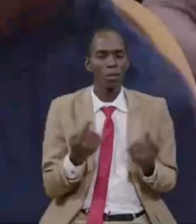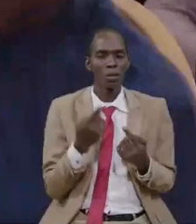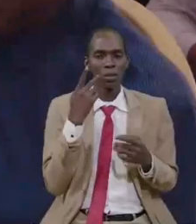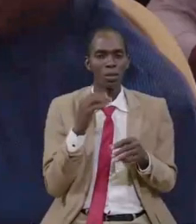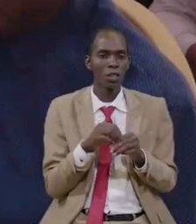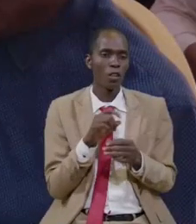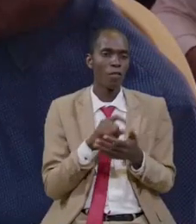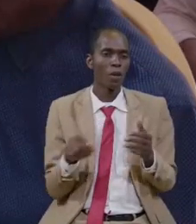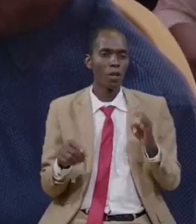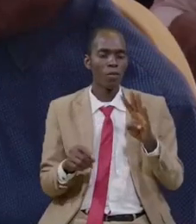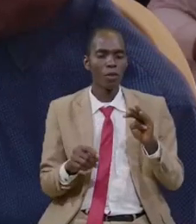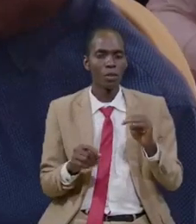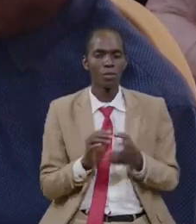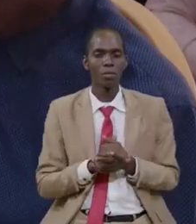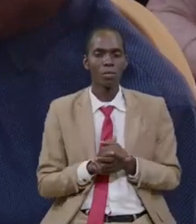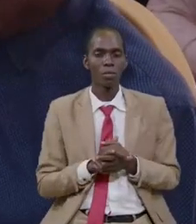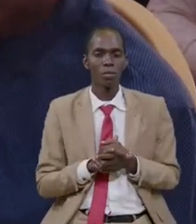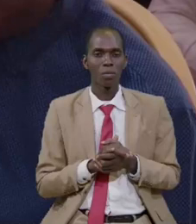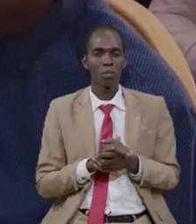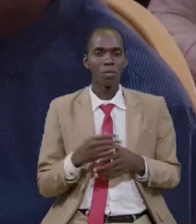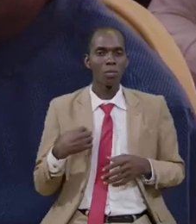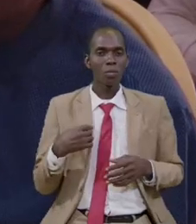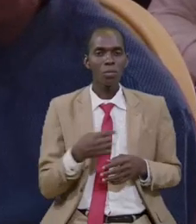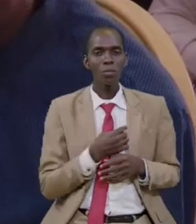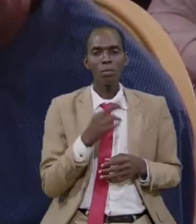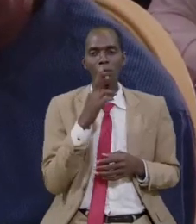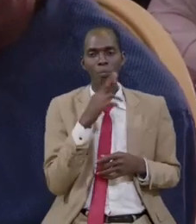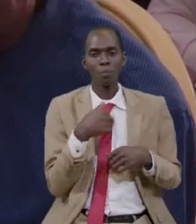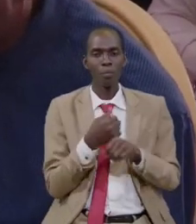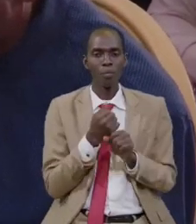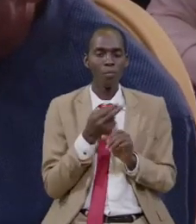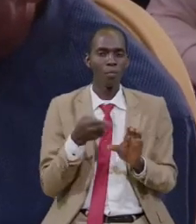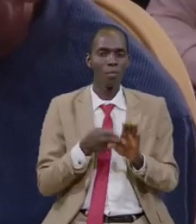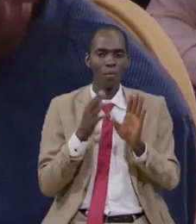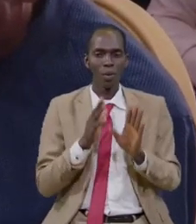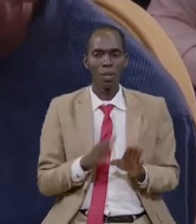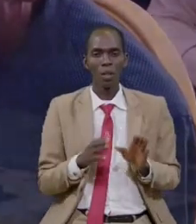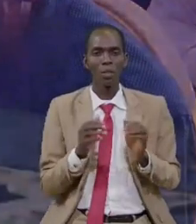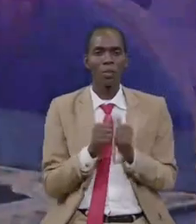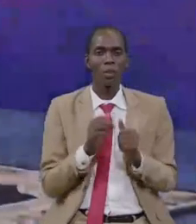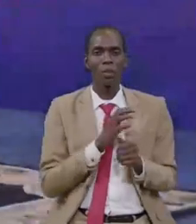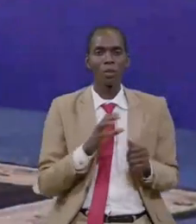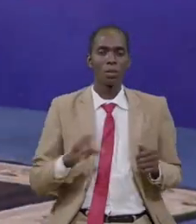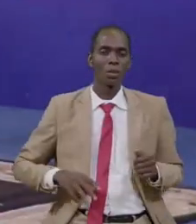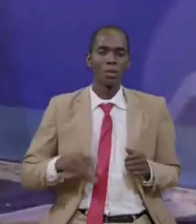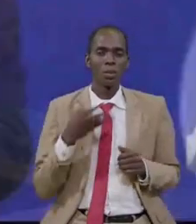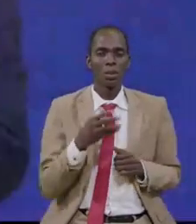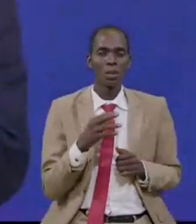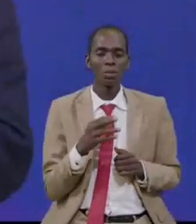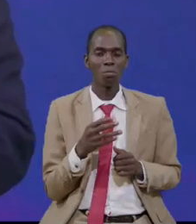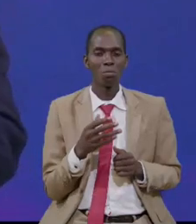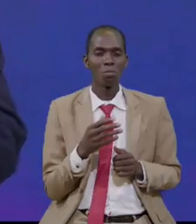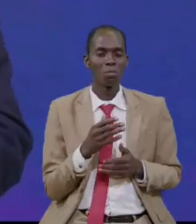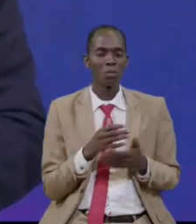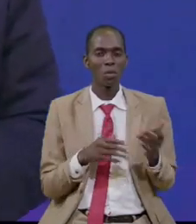Verset 14. Car nous sommes devenus participants de Christ. Pourvu. Et on pense qu'il n'y a pas de